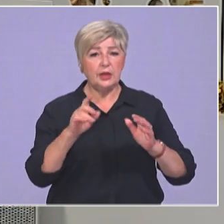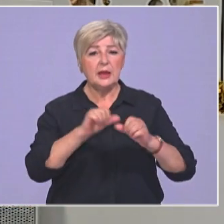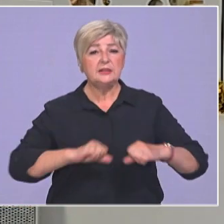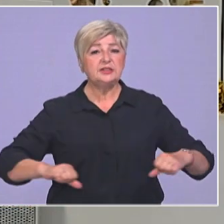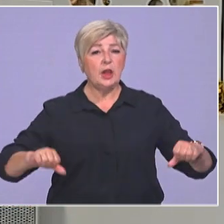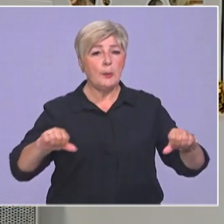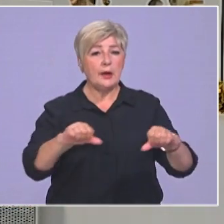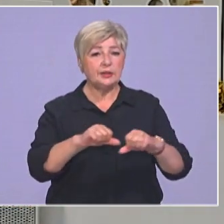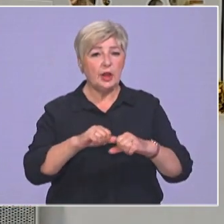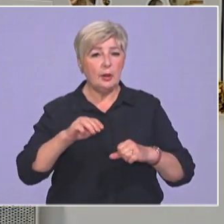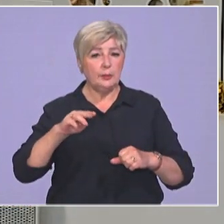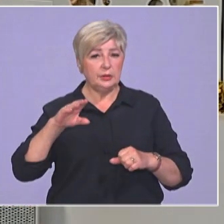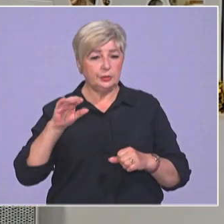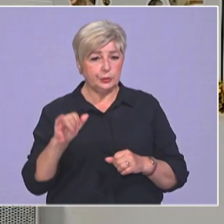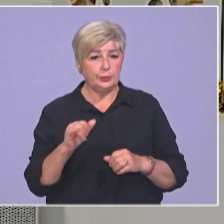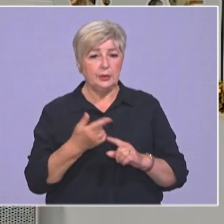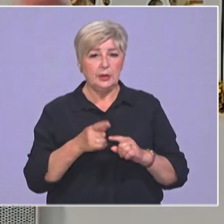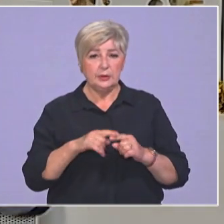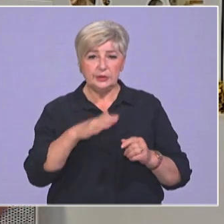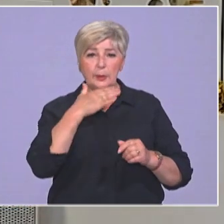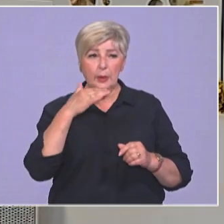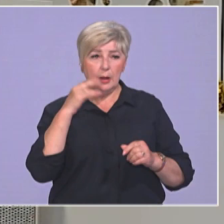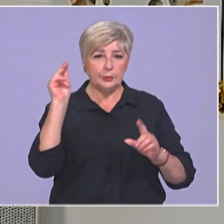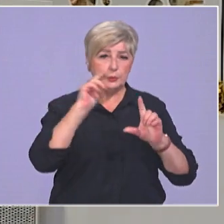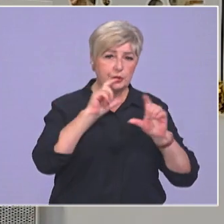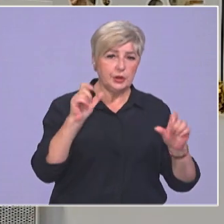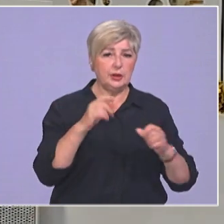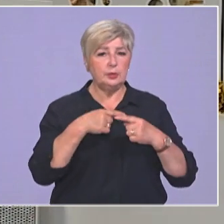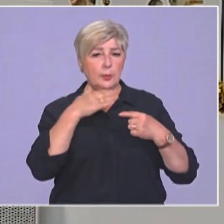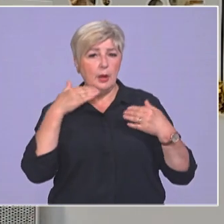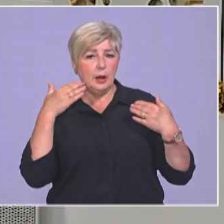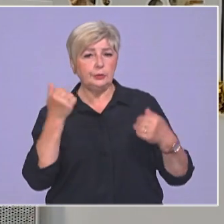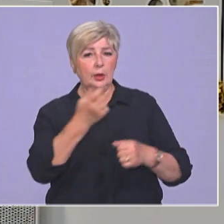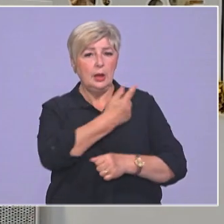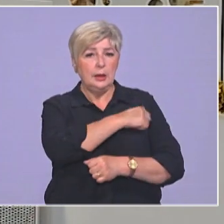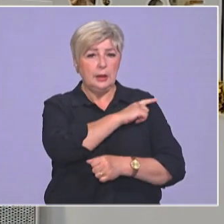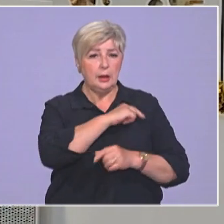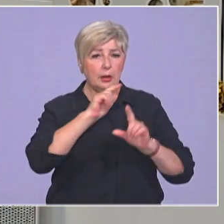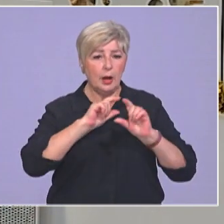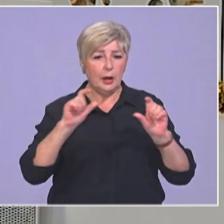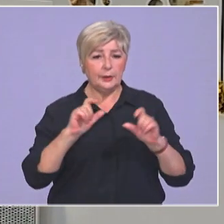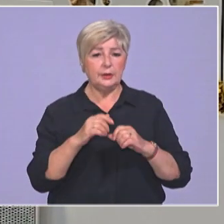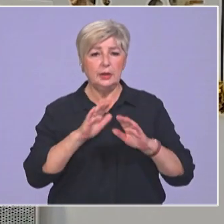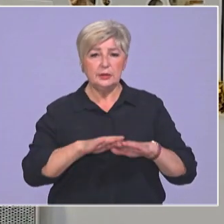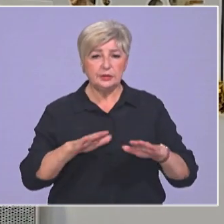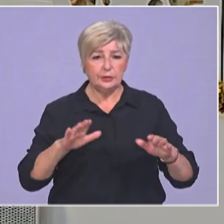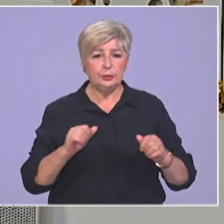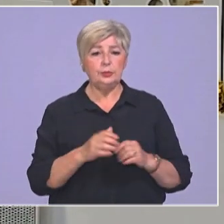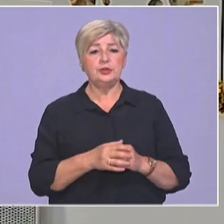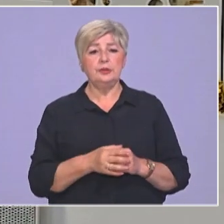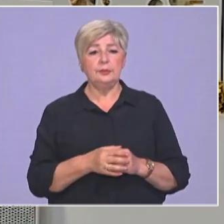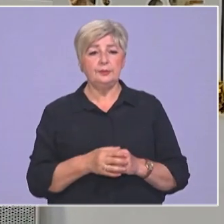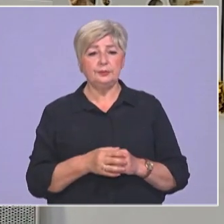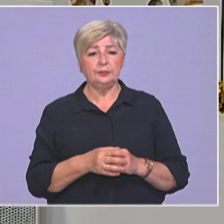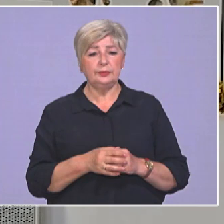департаменту. Це вже багато шкіл, багато лікарень, багато різних садочків, ясель і так далі.